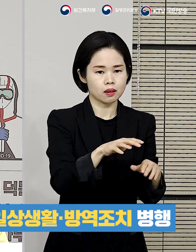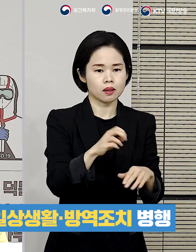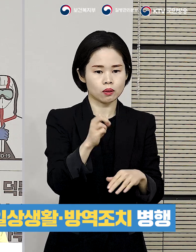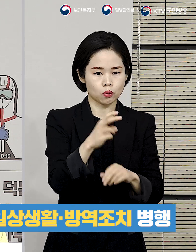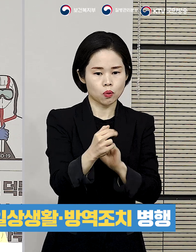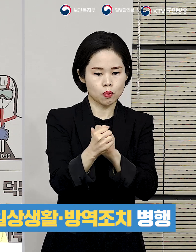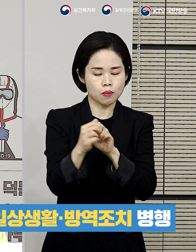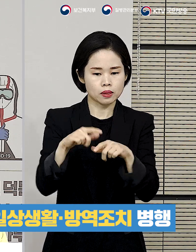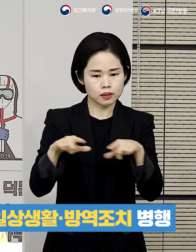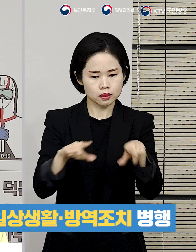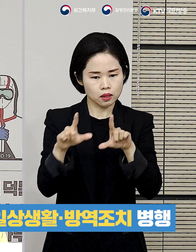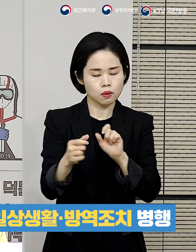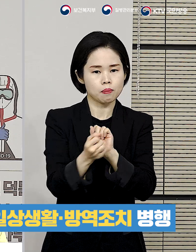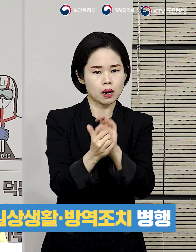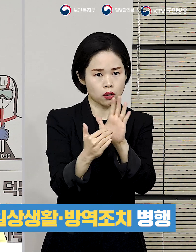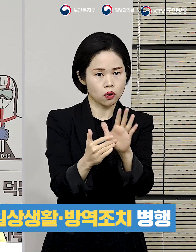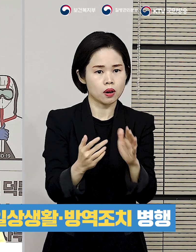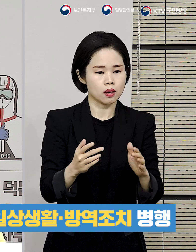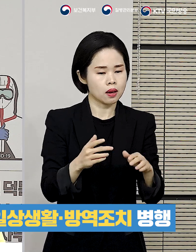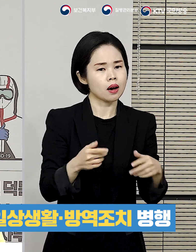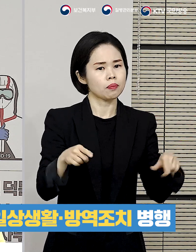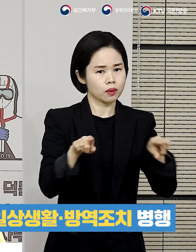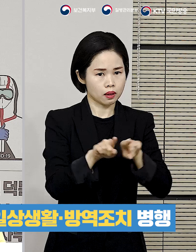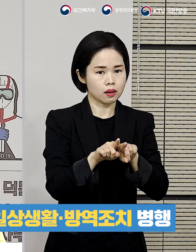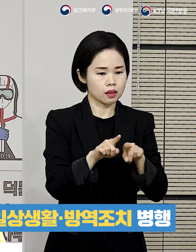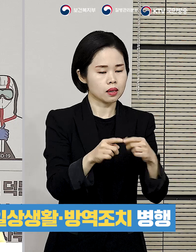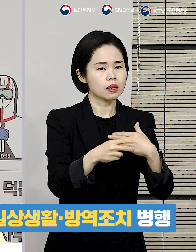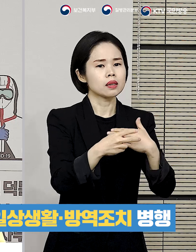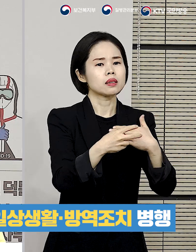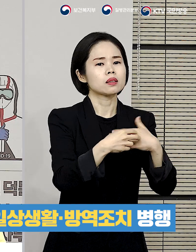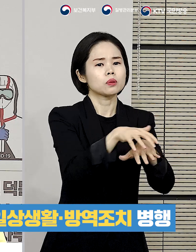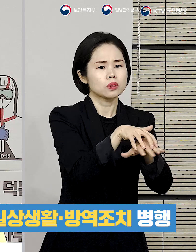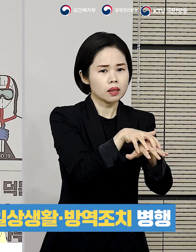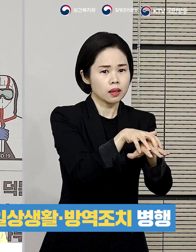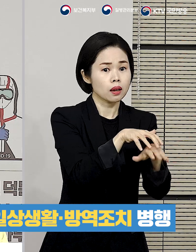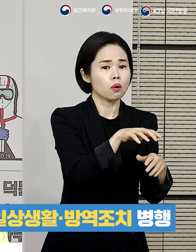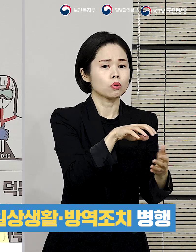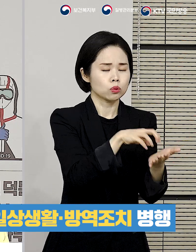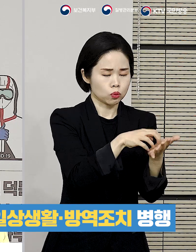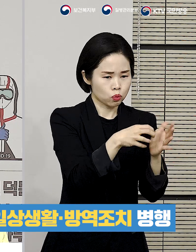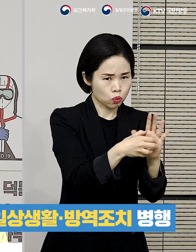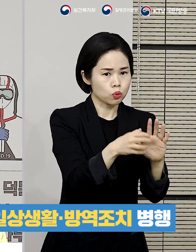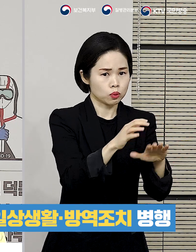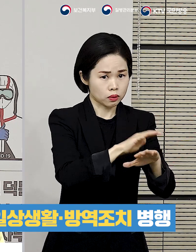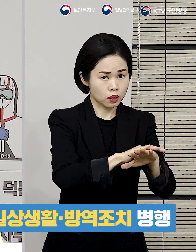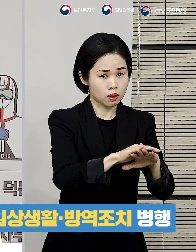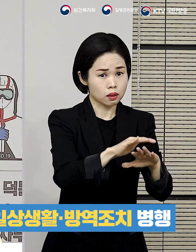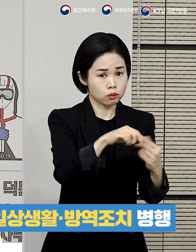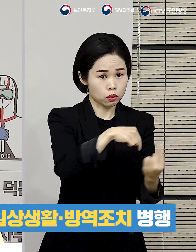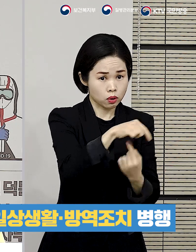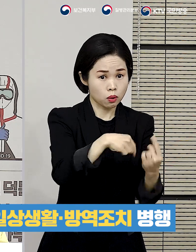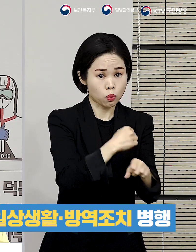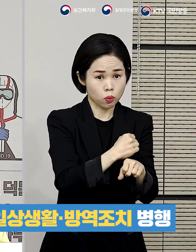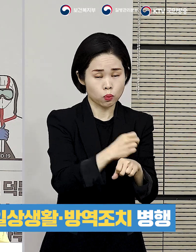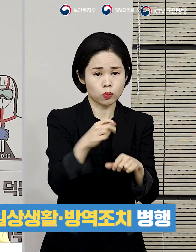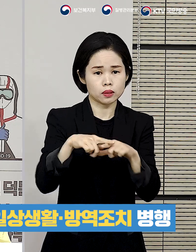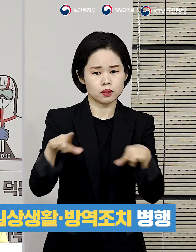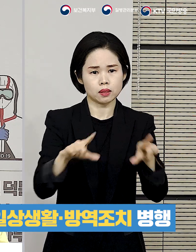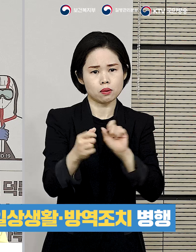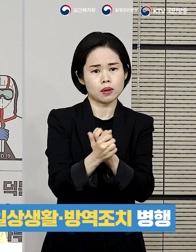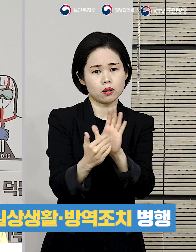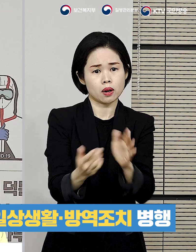일상생활과 이 방역 조치를 병행하는 이러한 내용입니다. 더군다나 지금 이